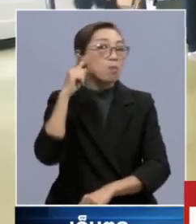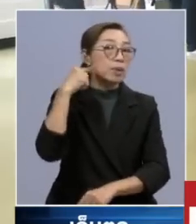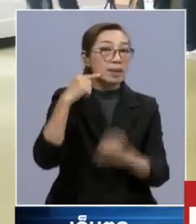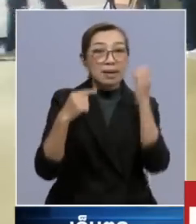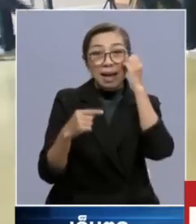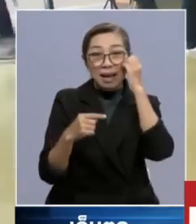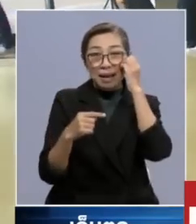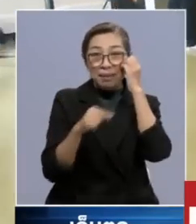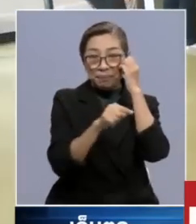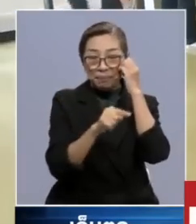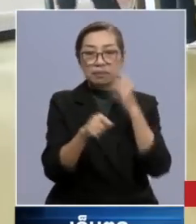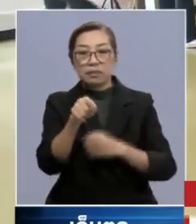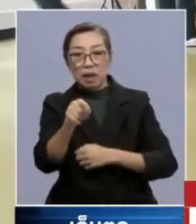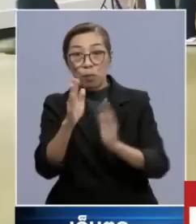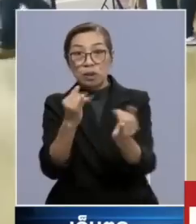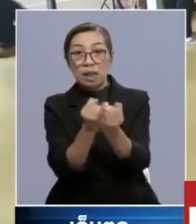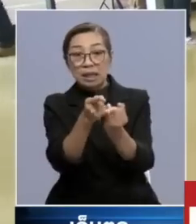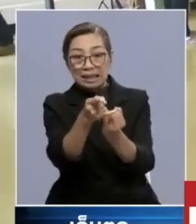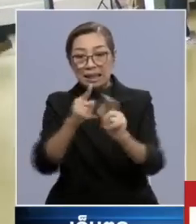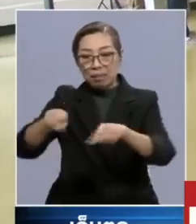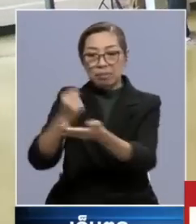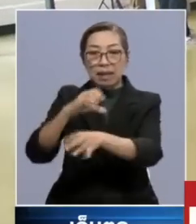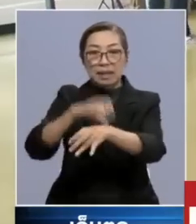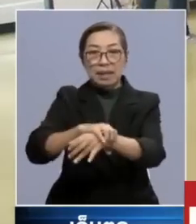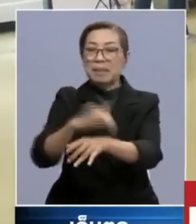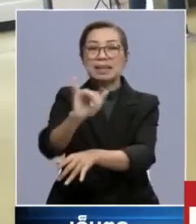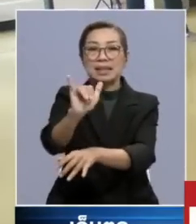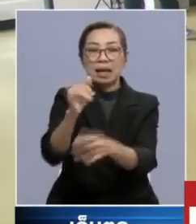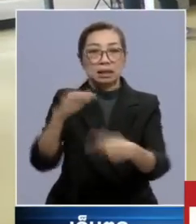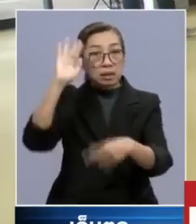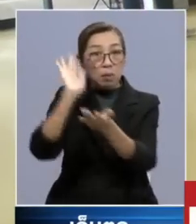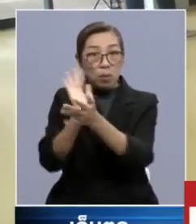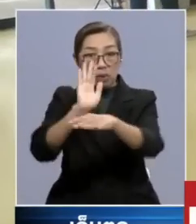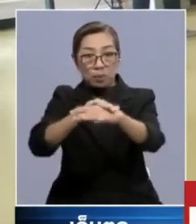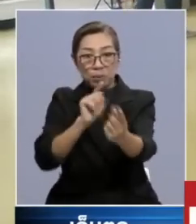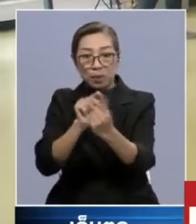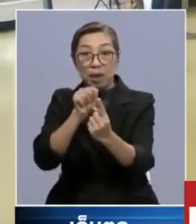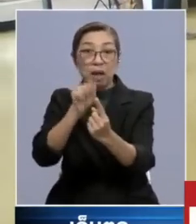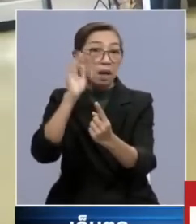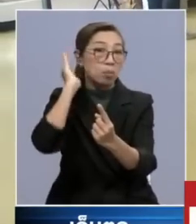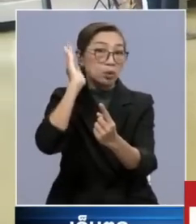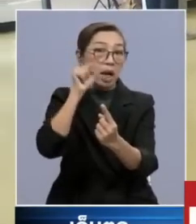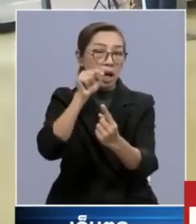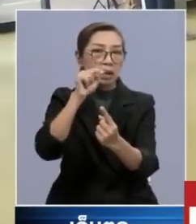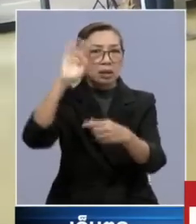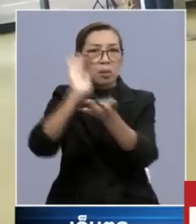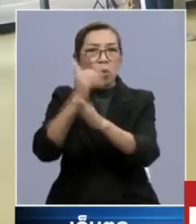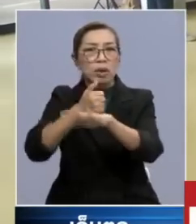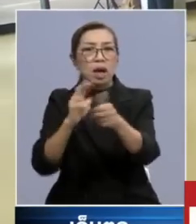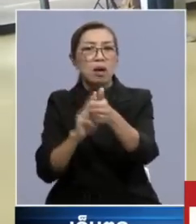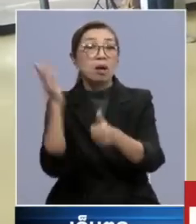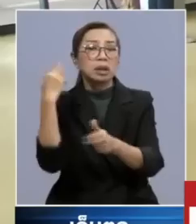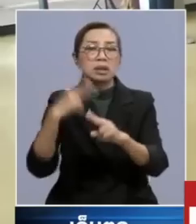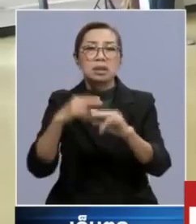ซึ่งข้อมูลล่าสุดจากกองปราบปรามเนี่ยยืนยันนะคะว่าในการสอบปากคำอดีตสามีของแอมที่เป็นรองผู้กำกับก็คือรอง